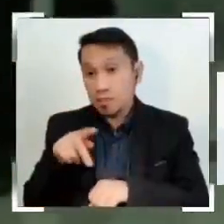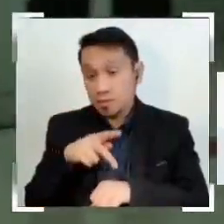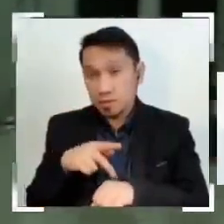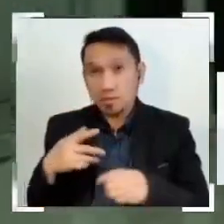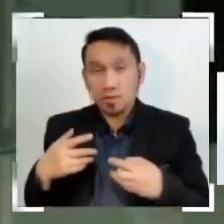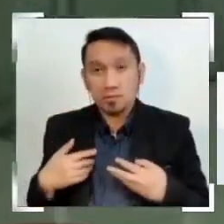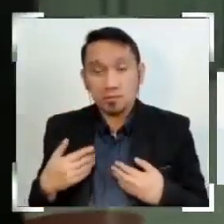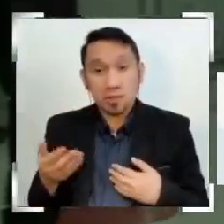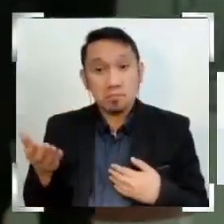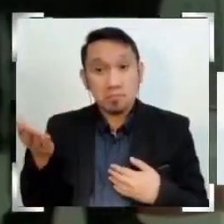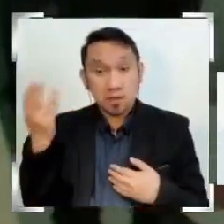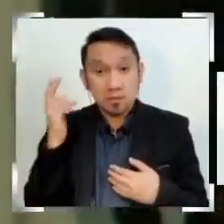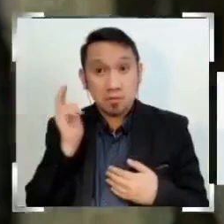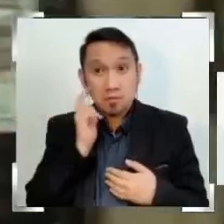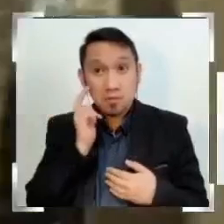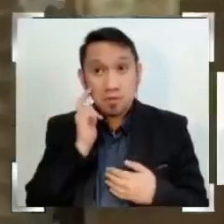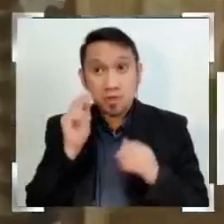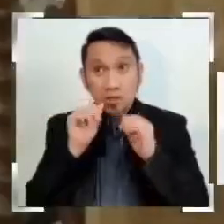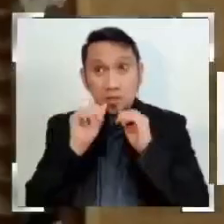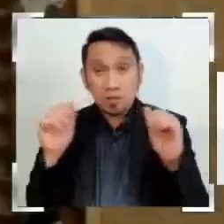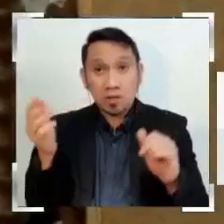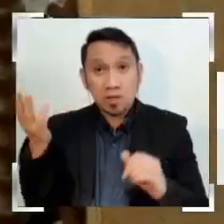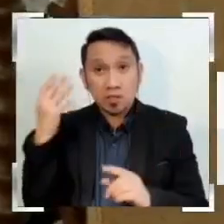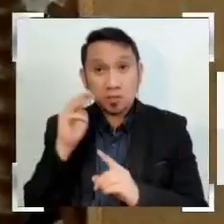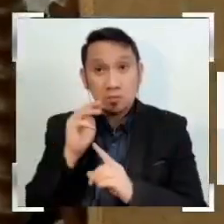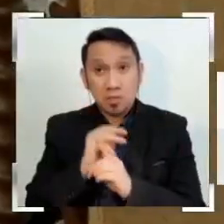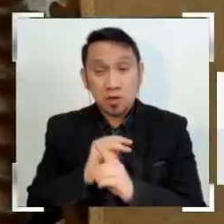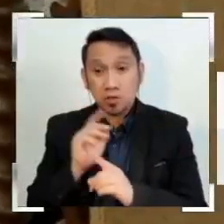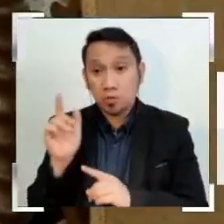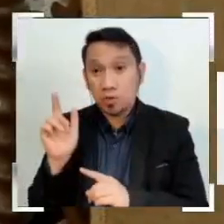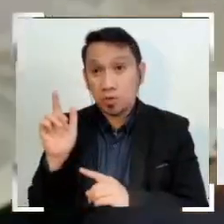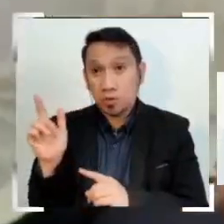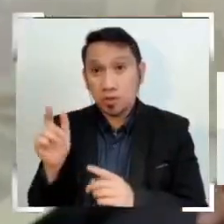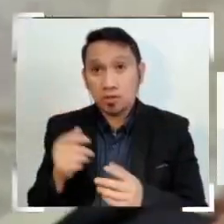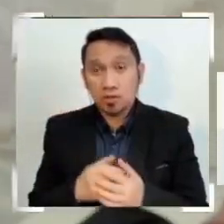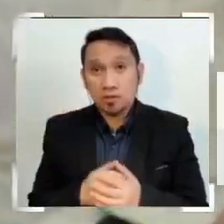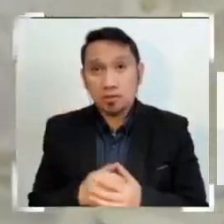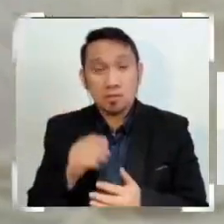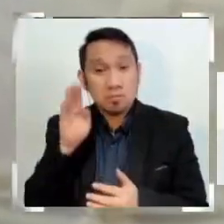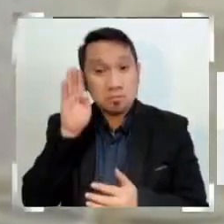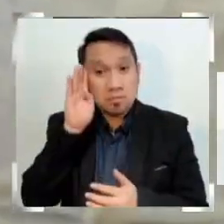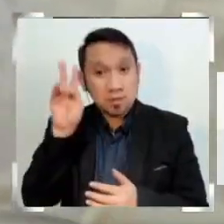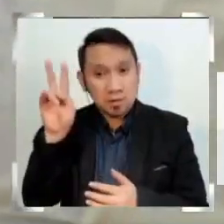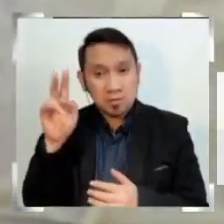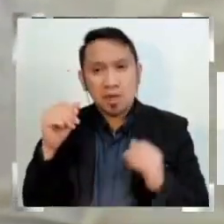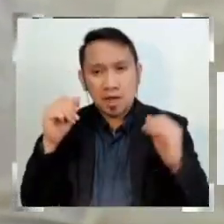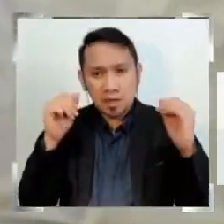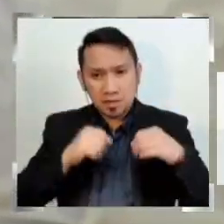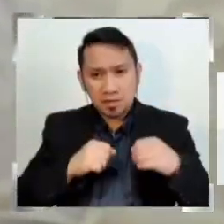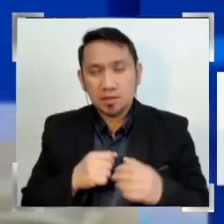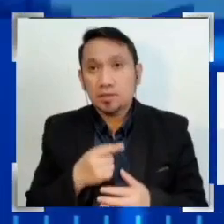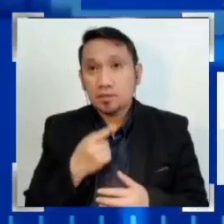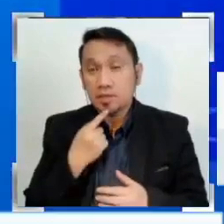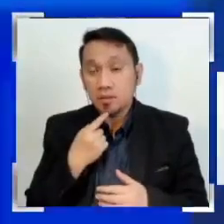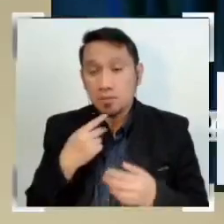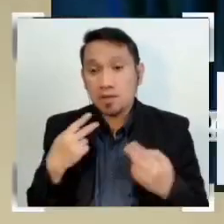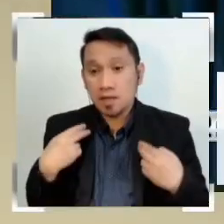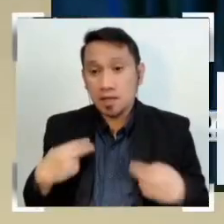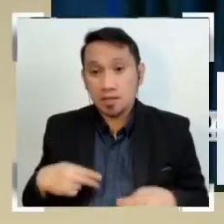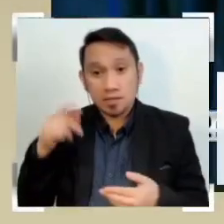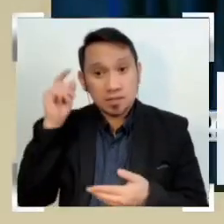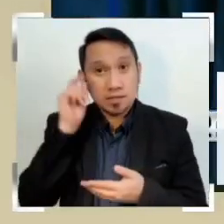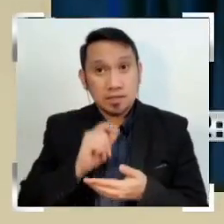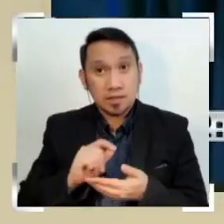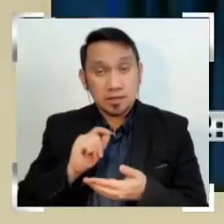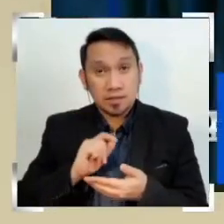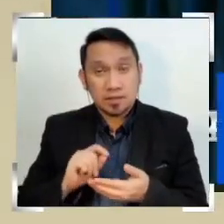Rodrigo Duterte noong March 2020. Mismo si Pangulong Bongbong Marcos pabor dito ayon kay Health Secretary Ted Erbosa. Instruction to